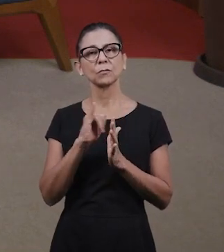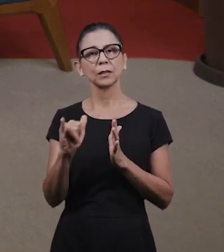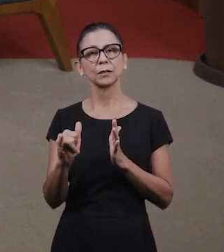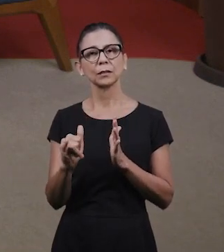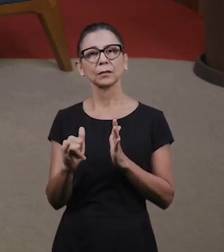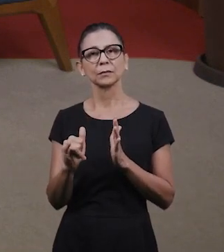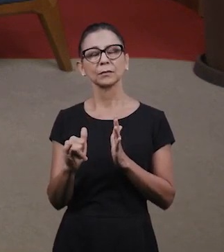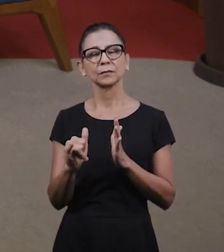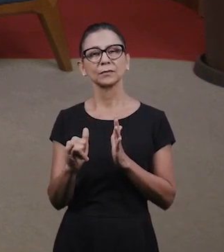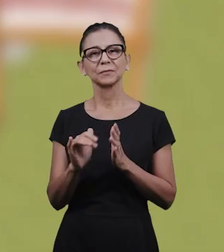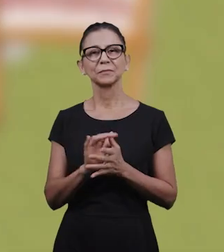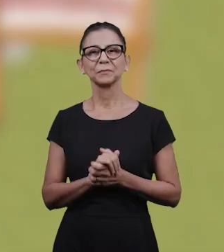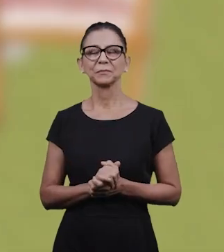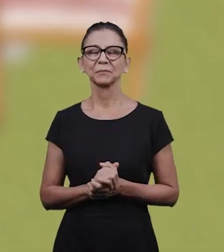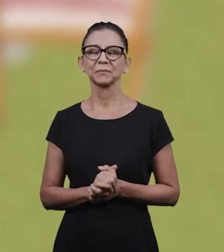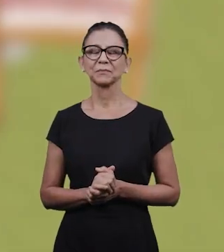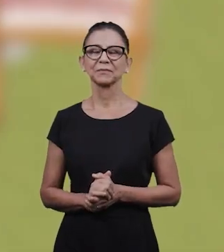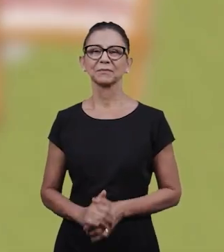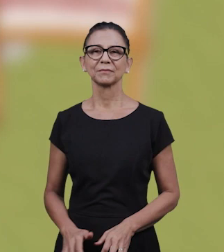du serviteur vigilant.